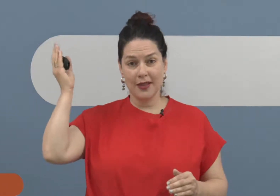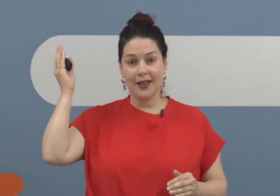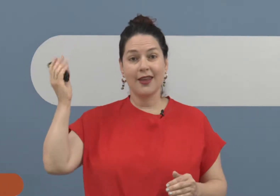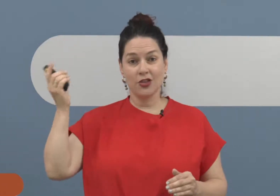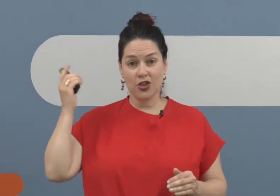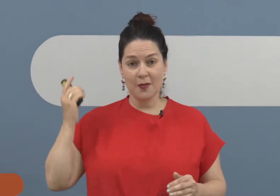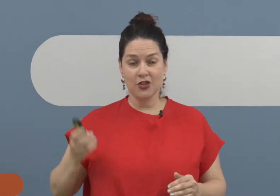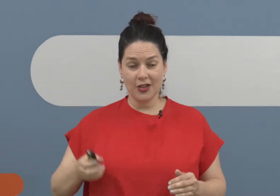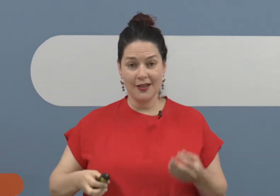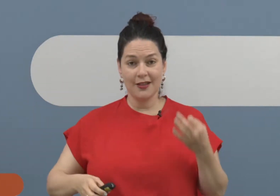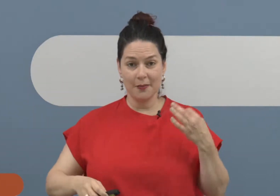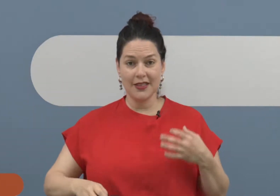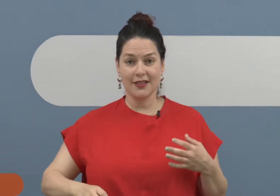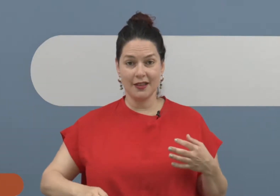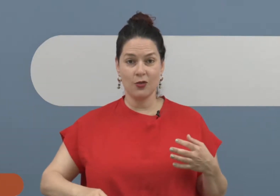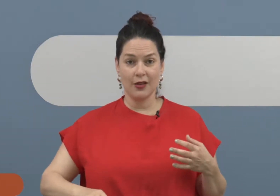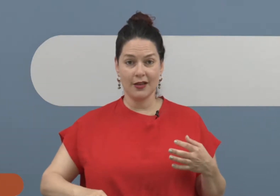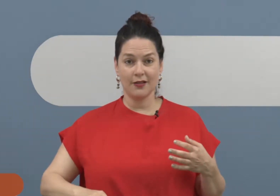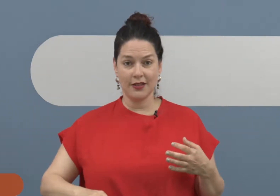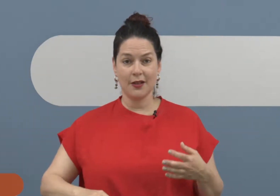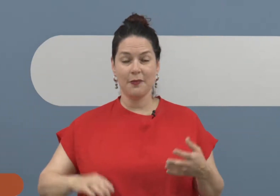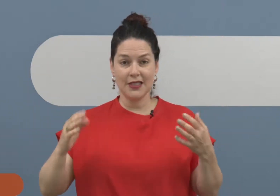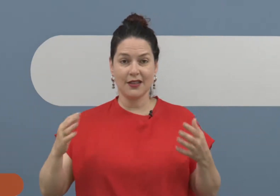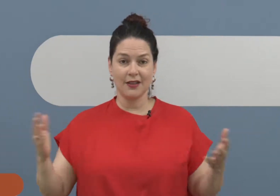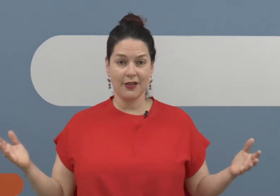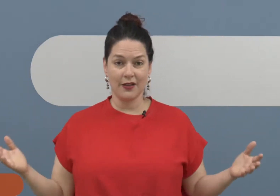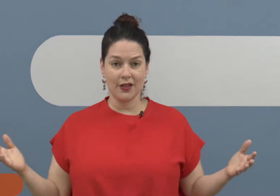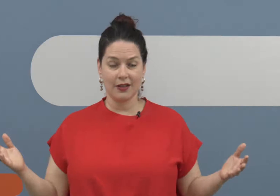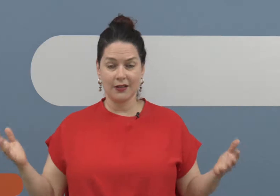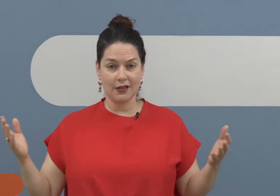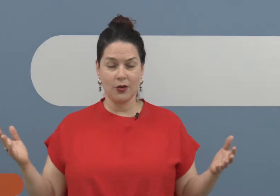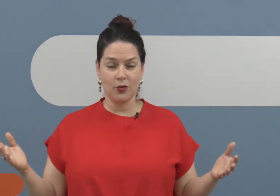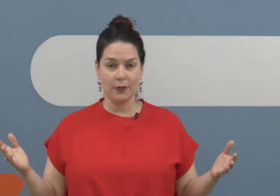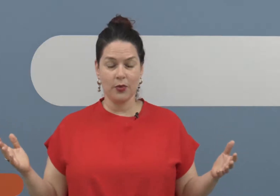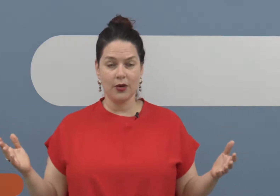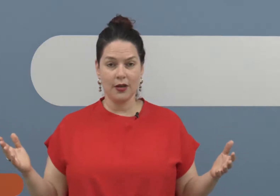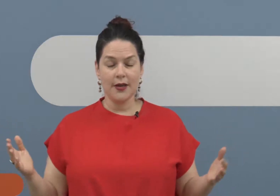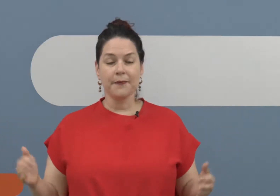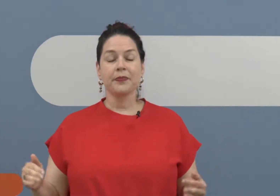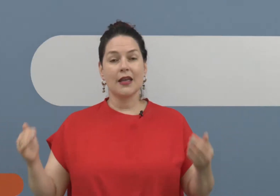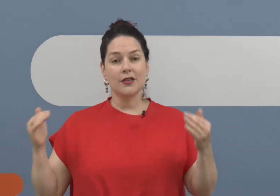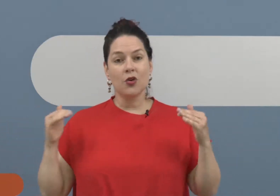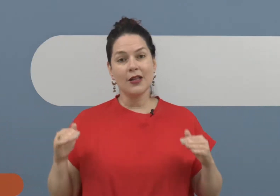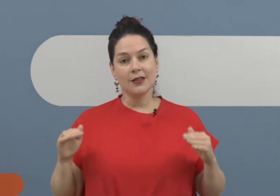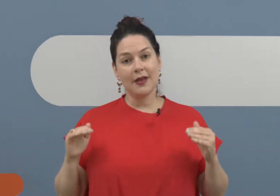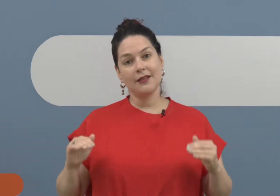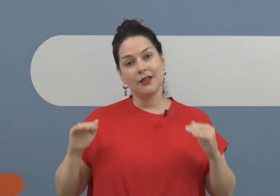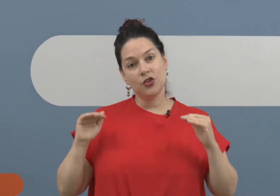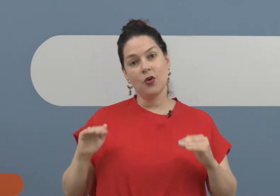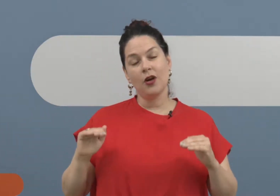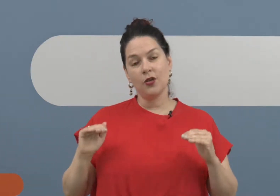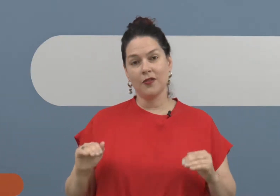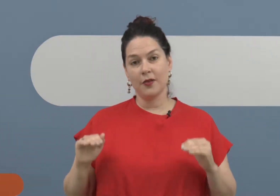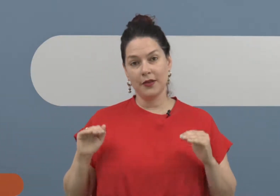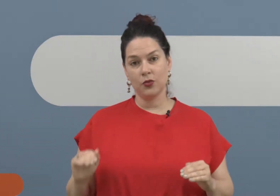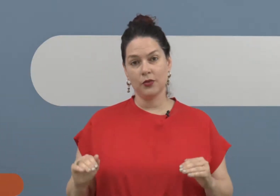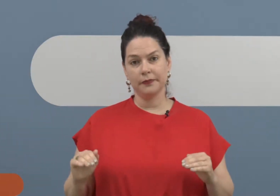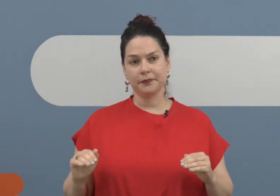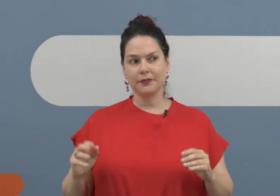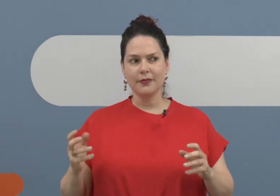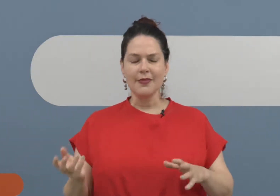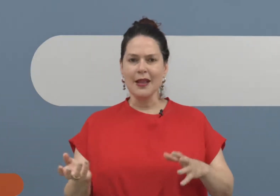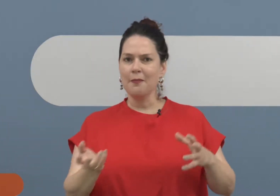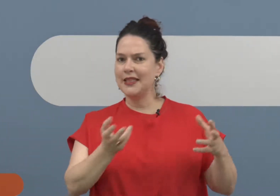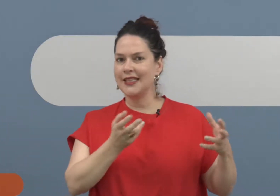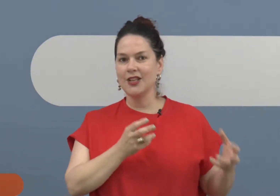תטוס גבוה מדי, כי השמש תמיס את הדונג ותמיס את הכנפיים ואתה עלול ליפול. אז כל הזמן תשמור על גובה